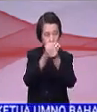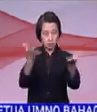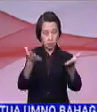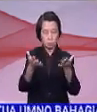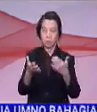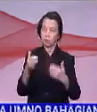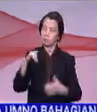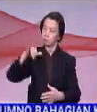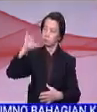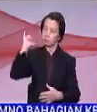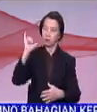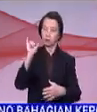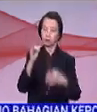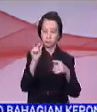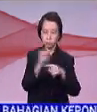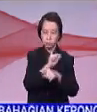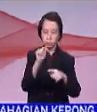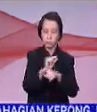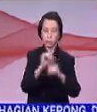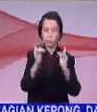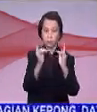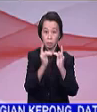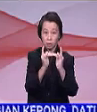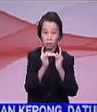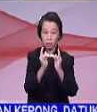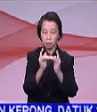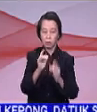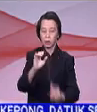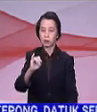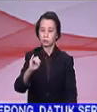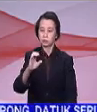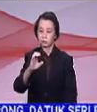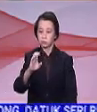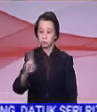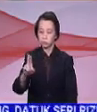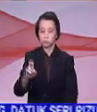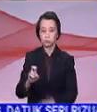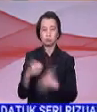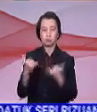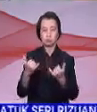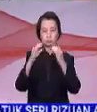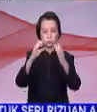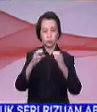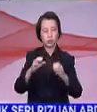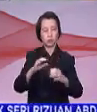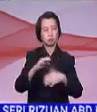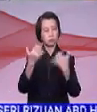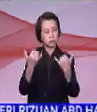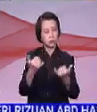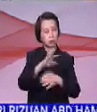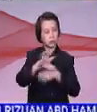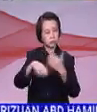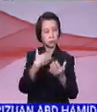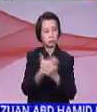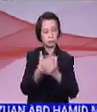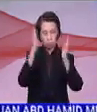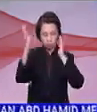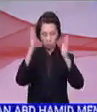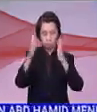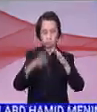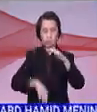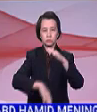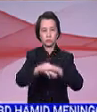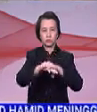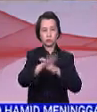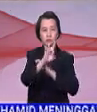sehingga semalam kadar penggunaan katil unit rawatan rapi ICU COVID-19 secara keseluruhannya di seluruh negara